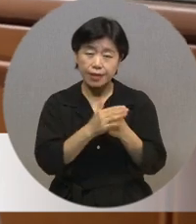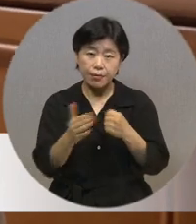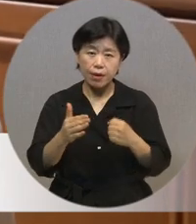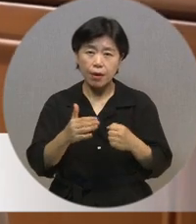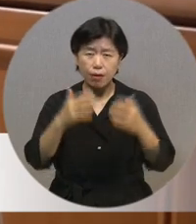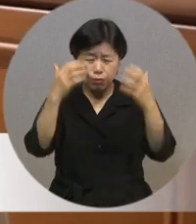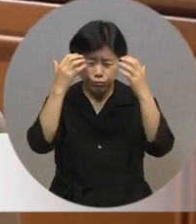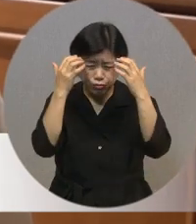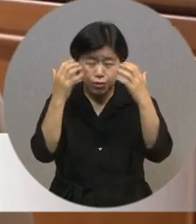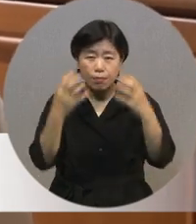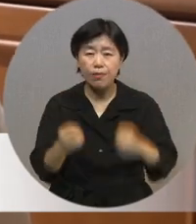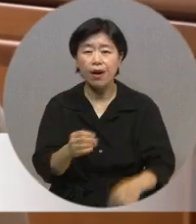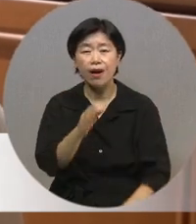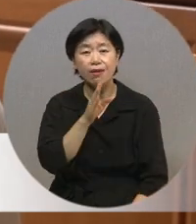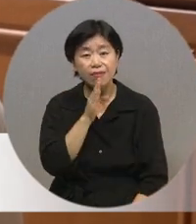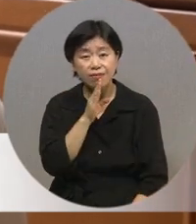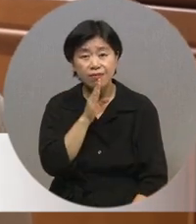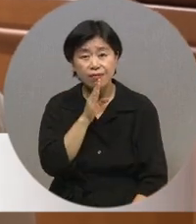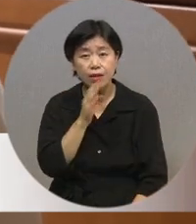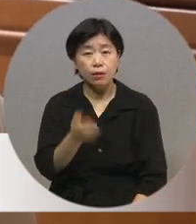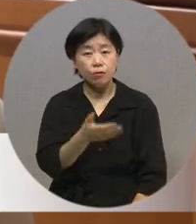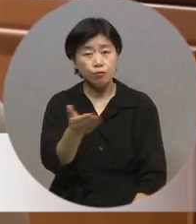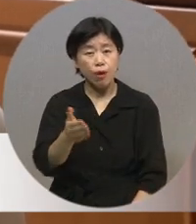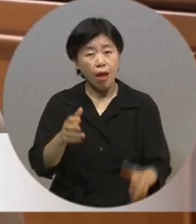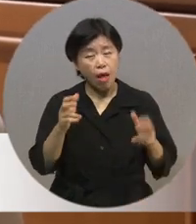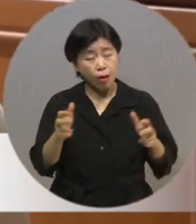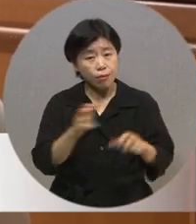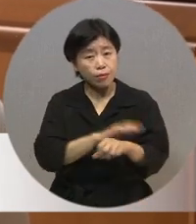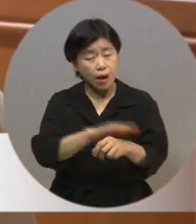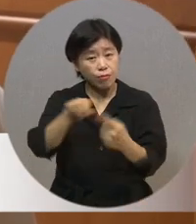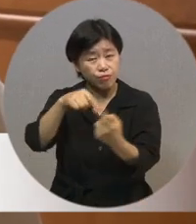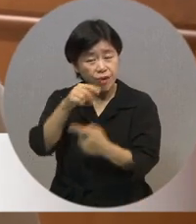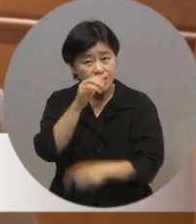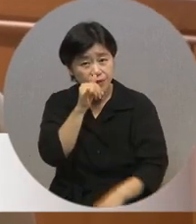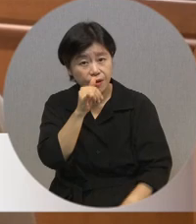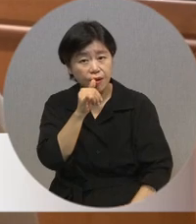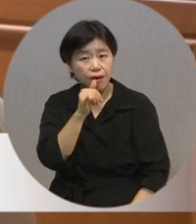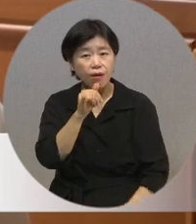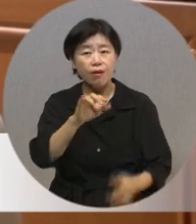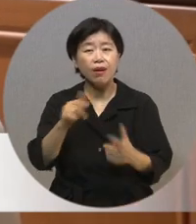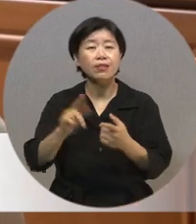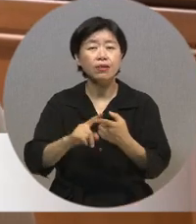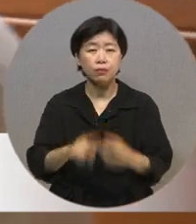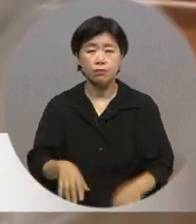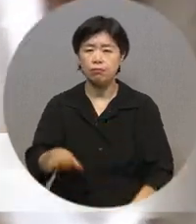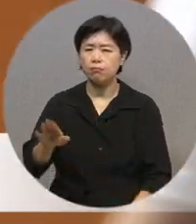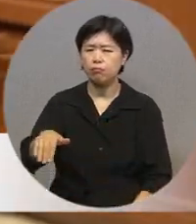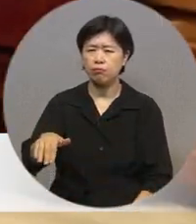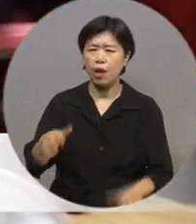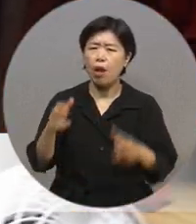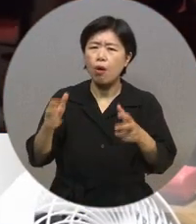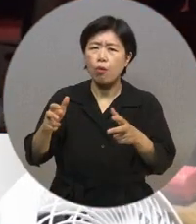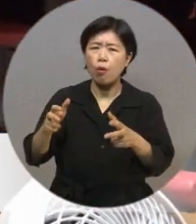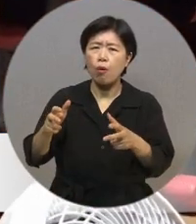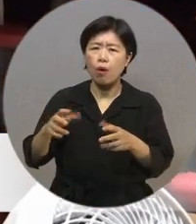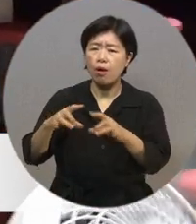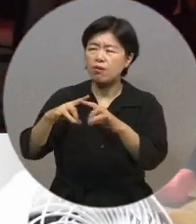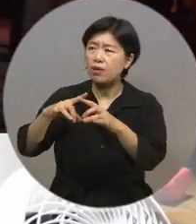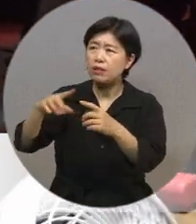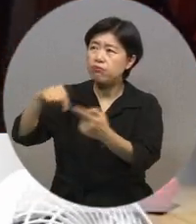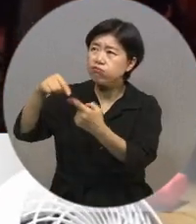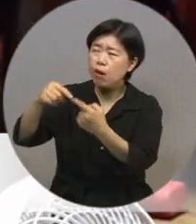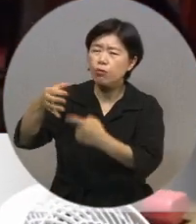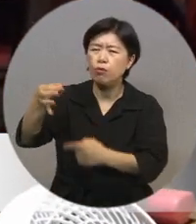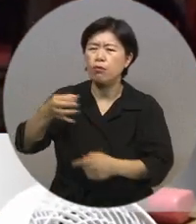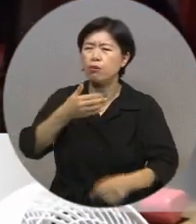많다고 그래서 또 어떻게 잘 에어컨은 잘 돌아가고 있나. 에어컨 이렇게 준비했었어요. 네, 그다음에 이제 에어컨을